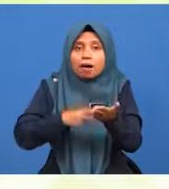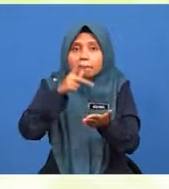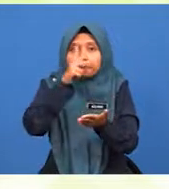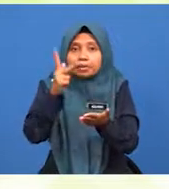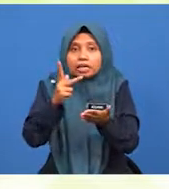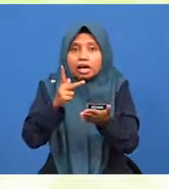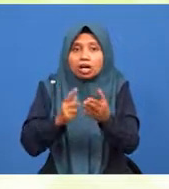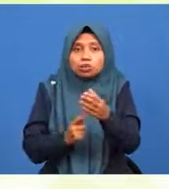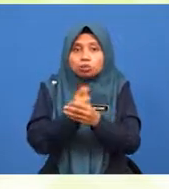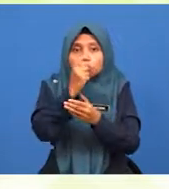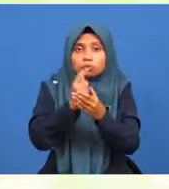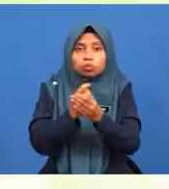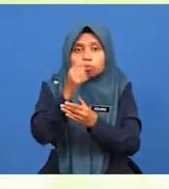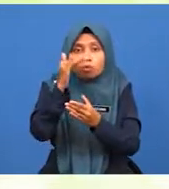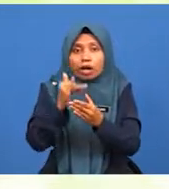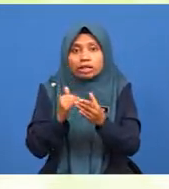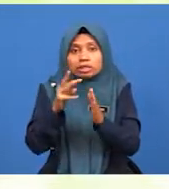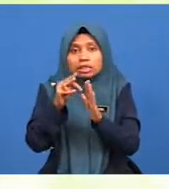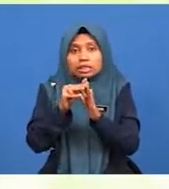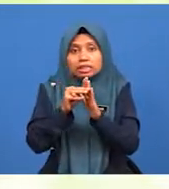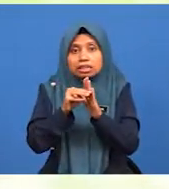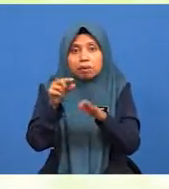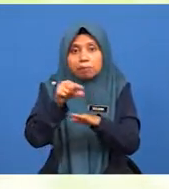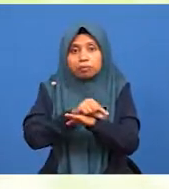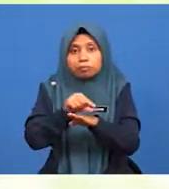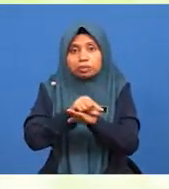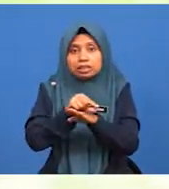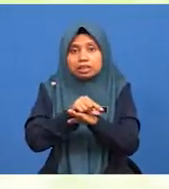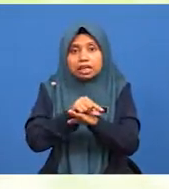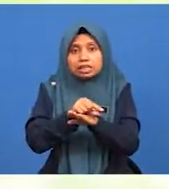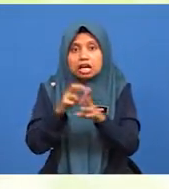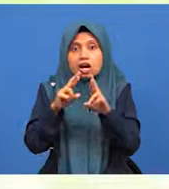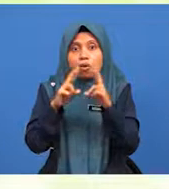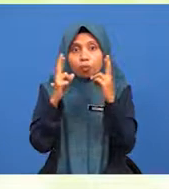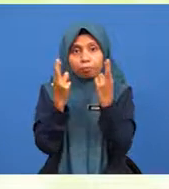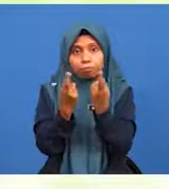Apakah tumbuh-tumbuhan yang menggunakan penjodoh bilangan rumpun?